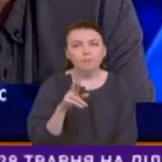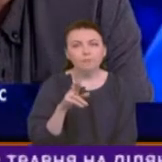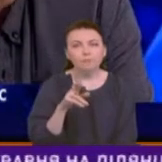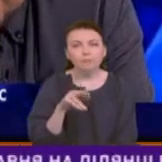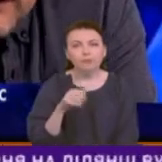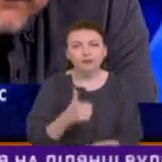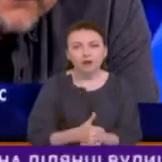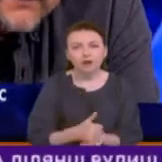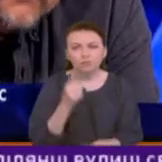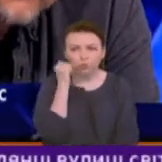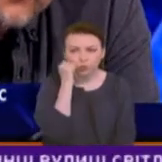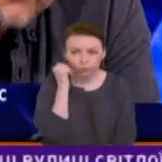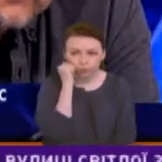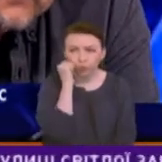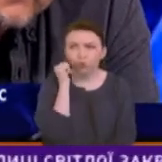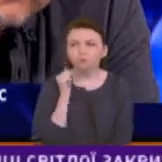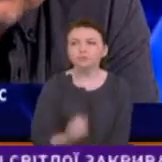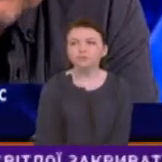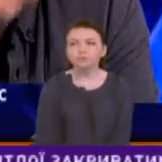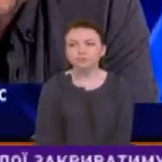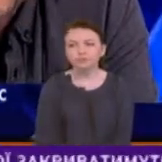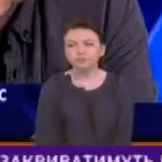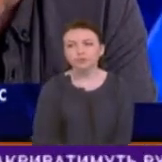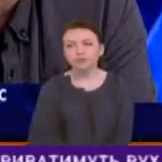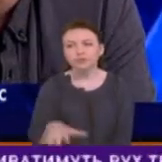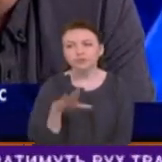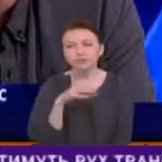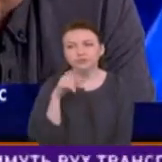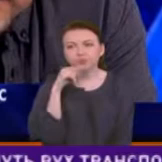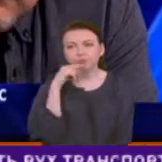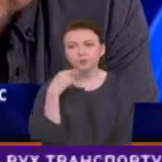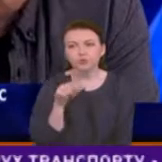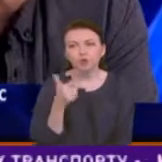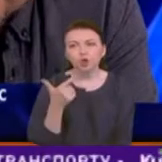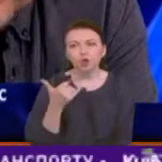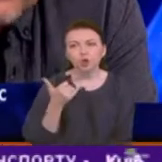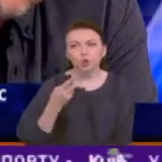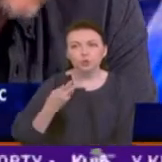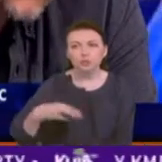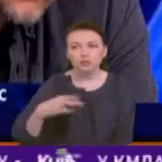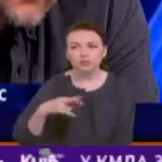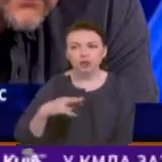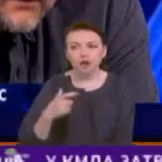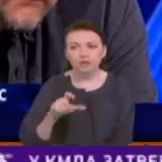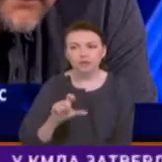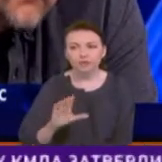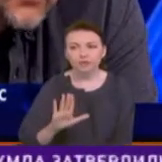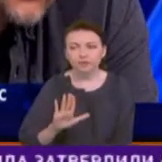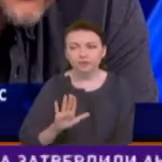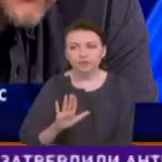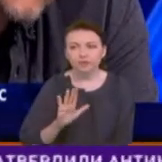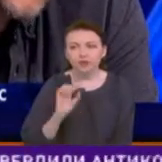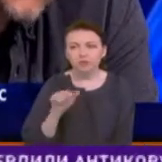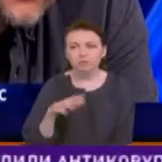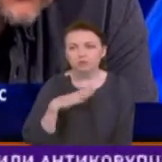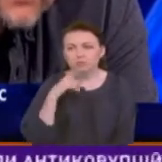сказав Київського, патріарха Московського і всієї Руси Гундяєва. До речі, я думаю, що, може бути,